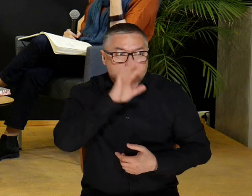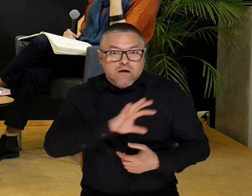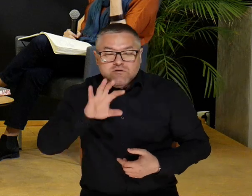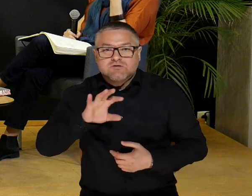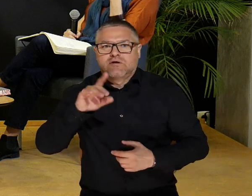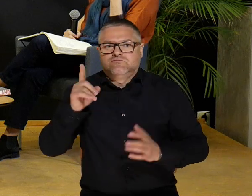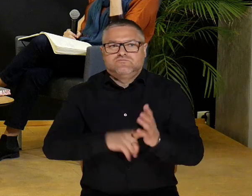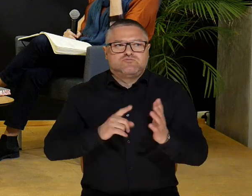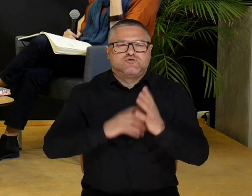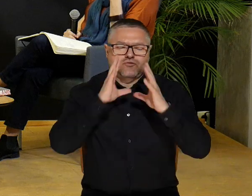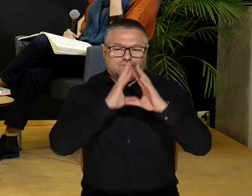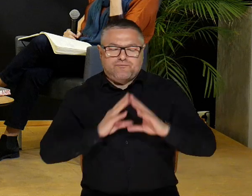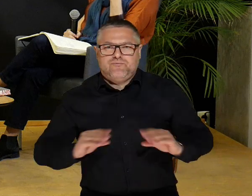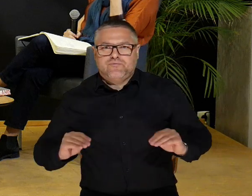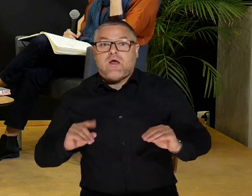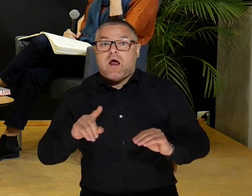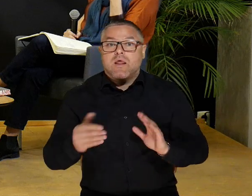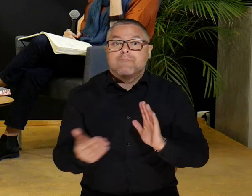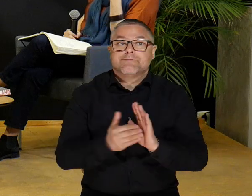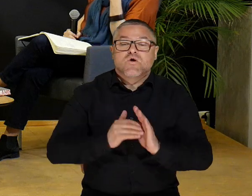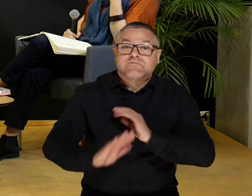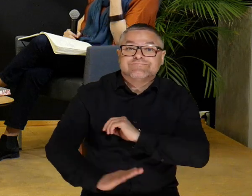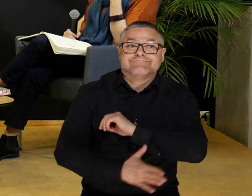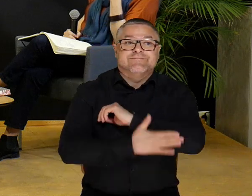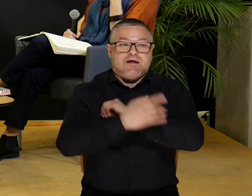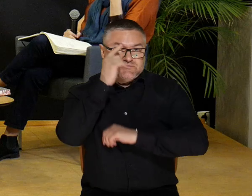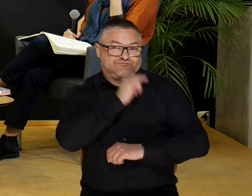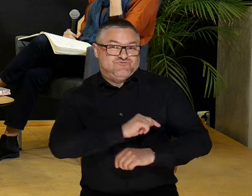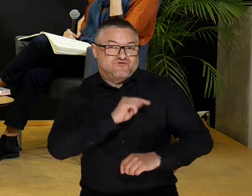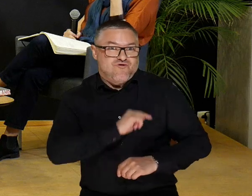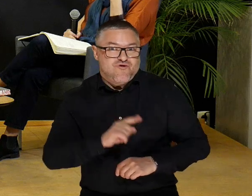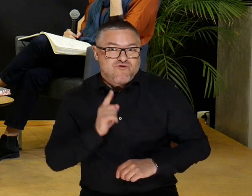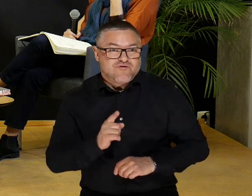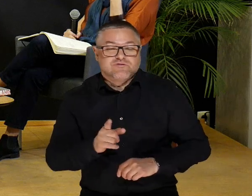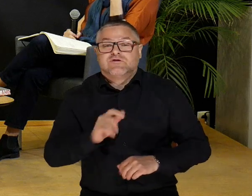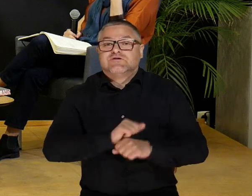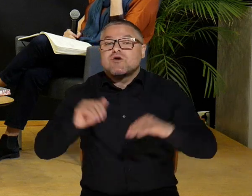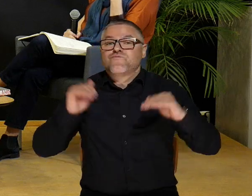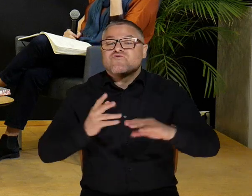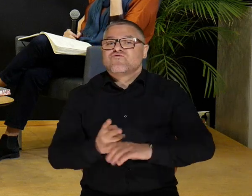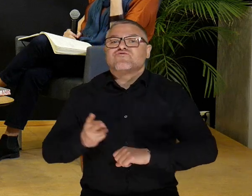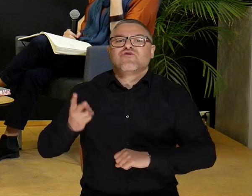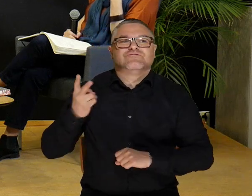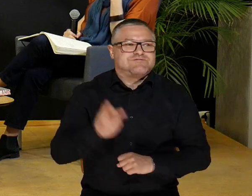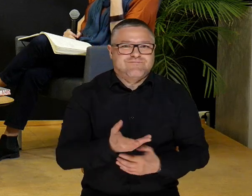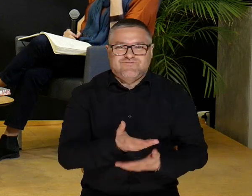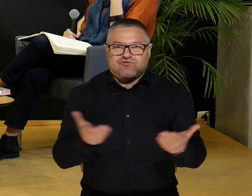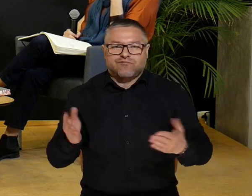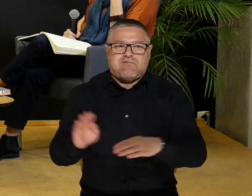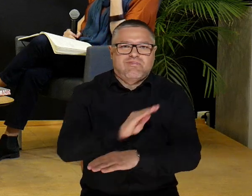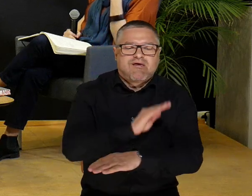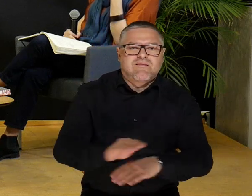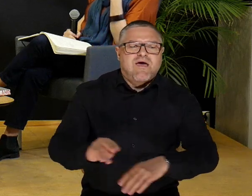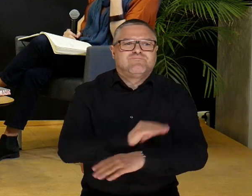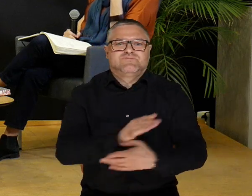niej jakoś wychodzą, ale właśnie do tego potrzebne jest wsparcie psychologiczne, czyli możliwość, dostępność terapii,